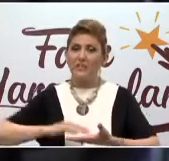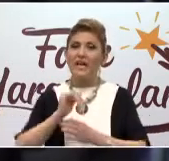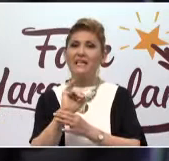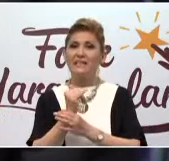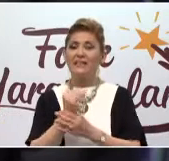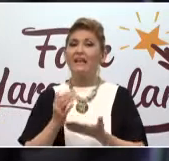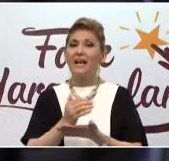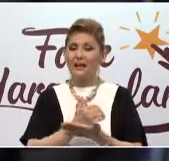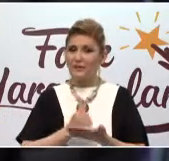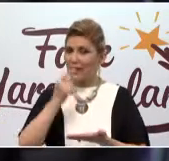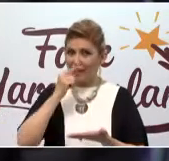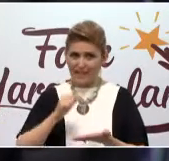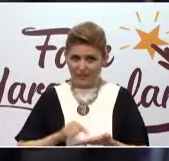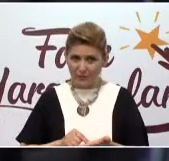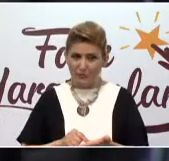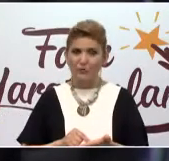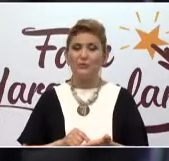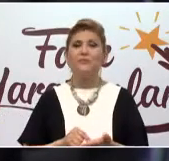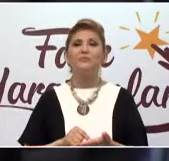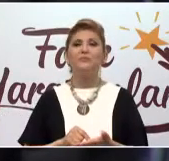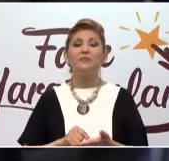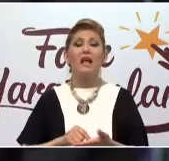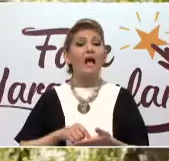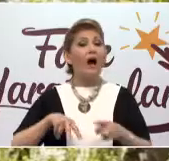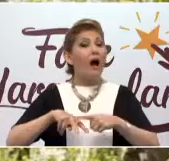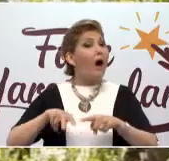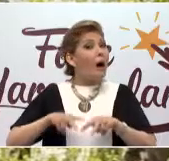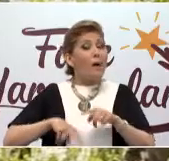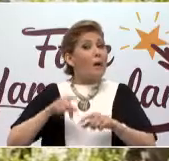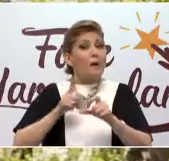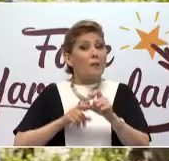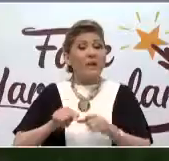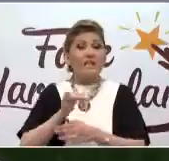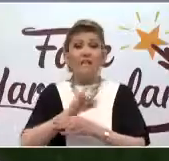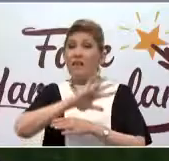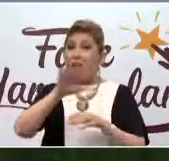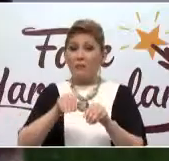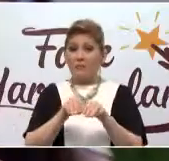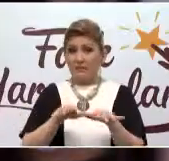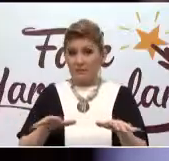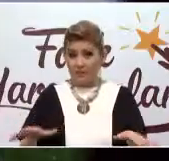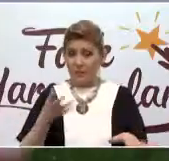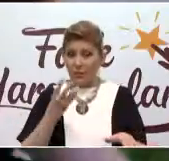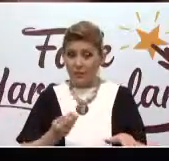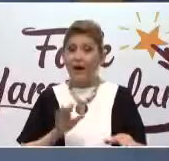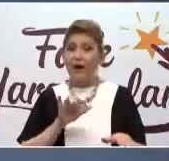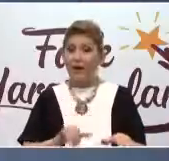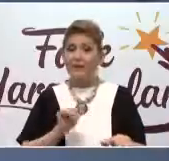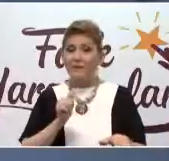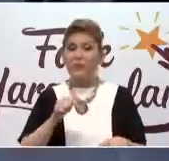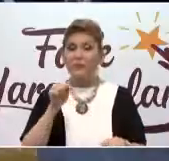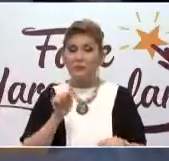sanatla kazanabileceğimize inanıyoruz. Amacımız sanatın herkes tarafından ulaşılabilir olması ve aynı zamanda